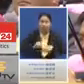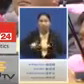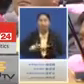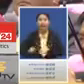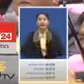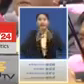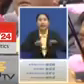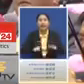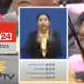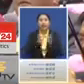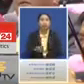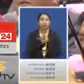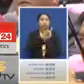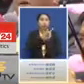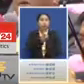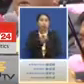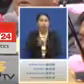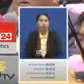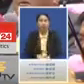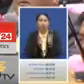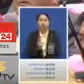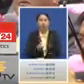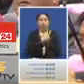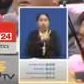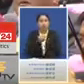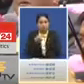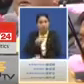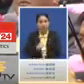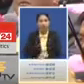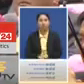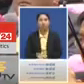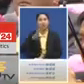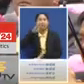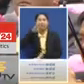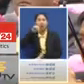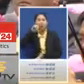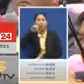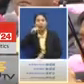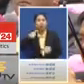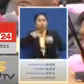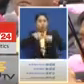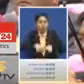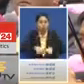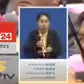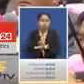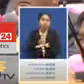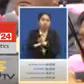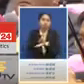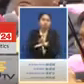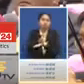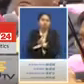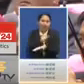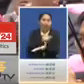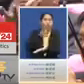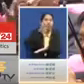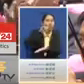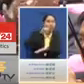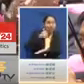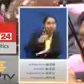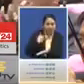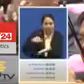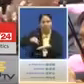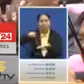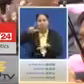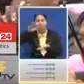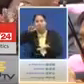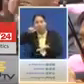นเด็กมัธยม100คนอยู่กับพ่อแม่ครึ่งต่อครึ่งไม่มีพ่อแม่คร